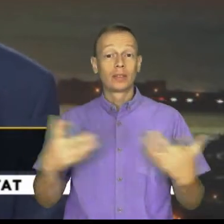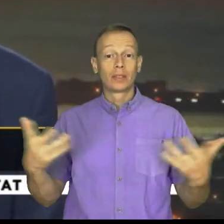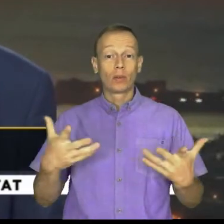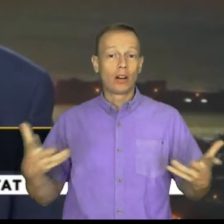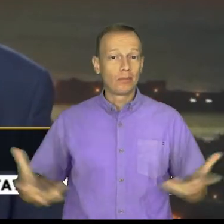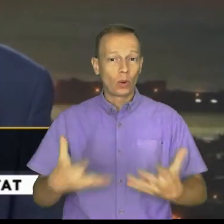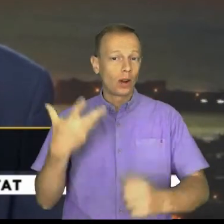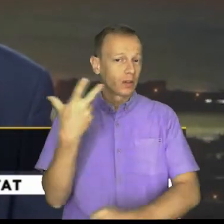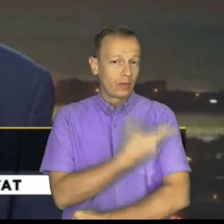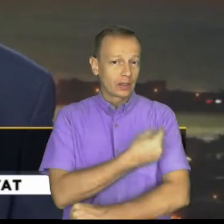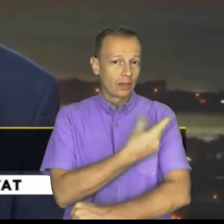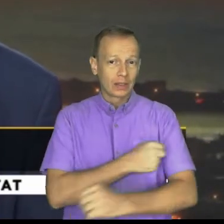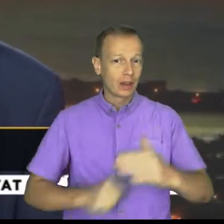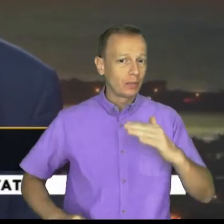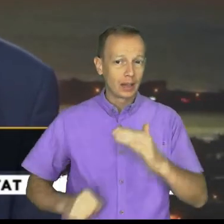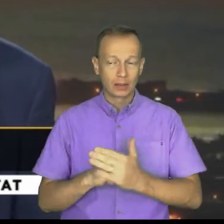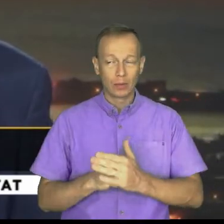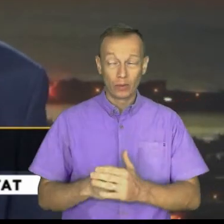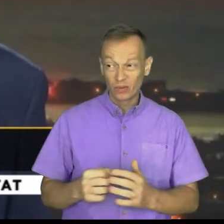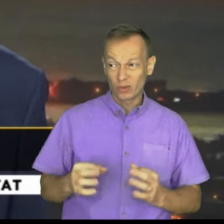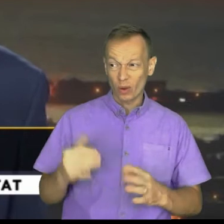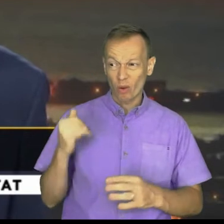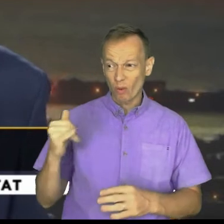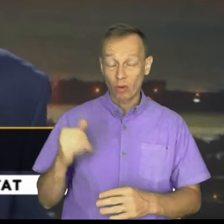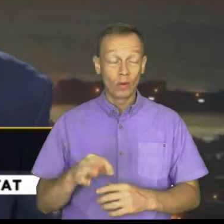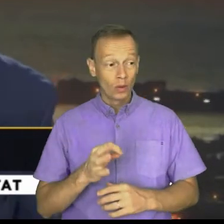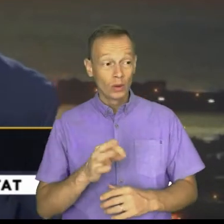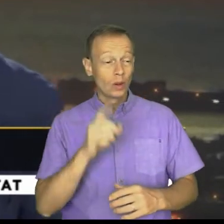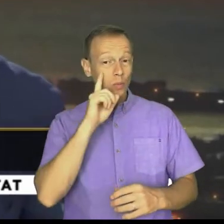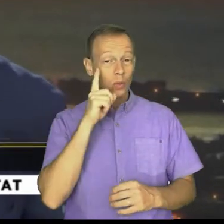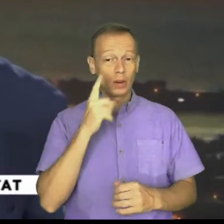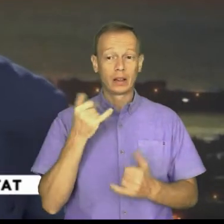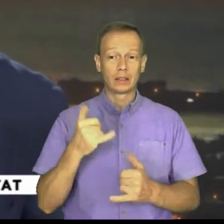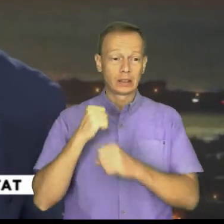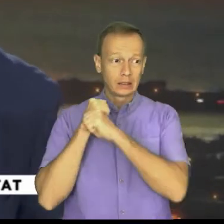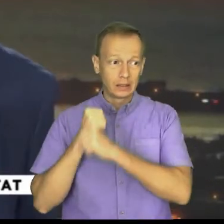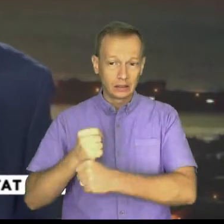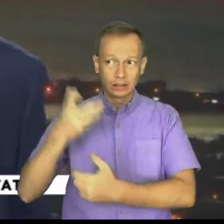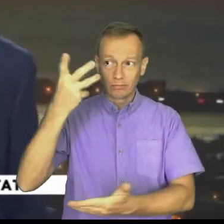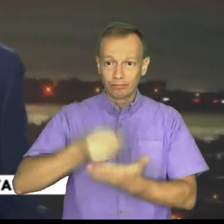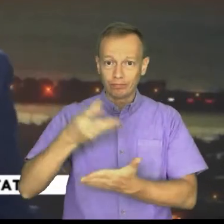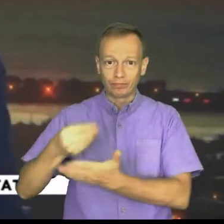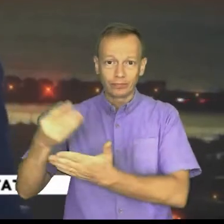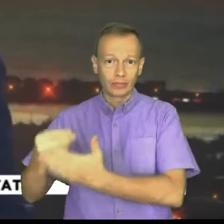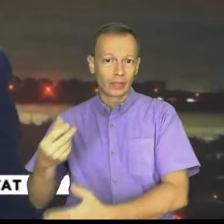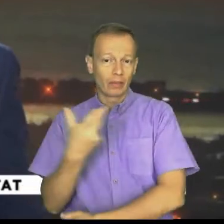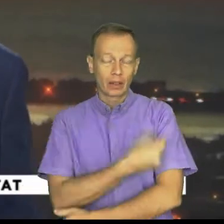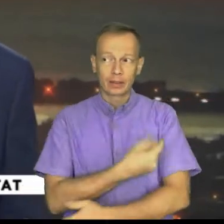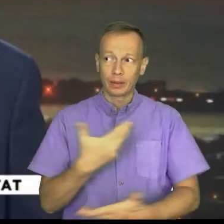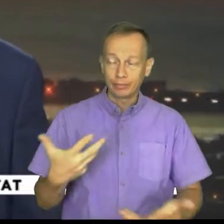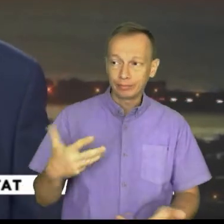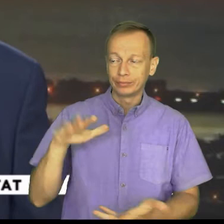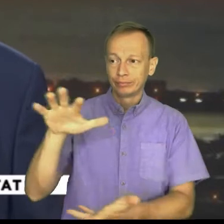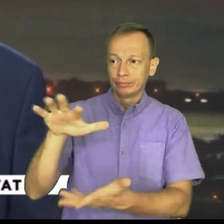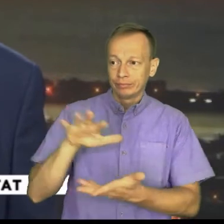faut vacciner. Et ça prend du temps et aussi. Ça prend du temps parce nous avons des contraintes d'approvisionnement, comme en vaccin, comme dans le monde entier. Il faut que